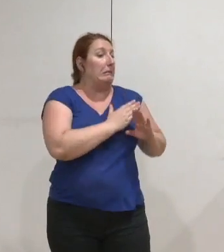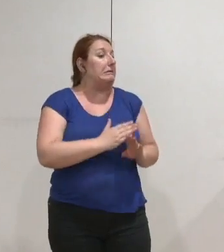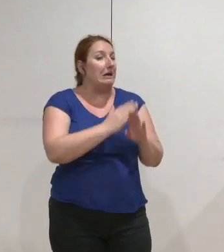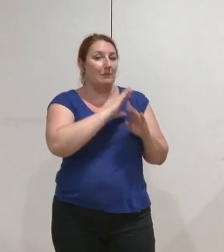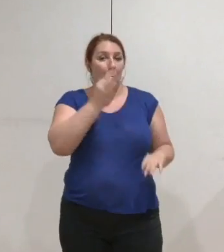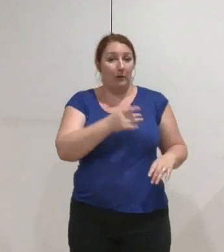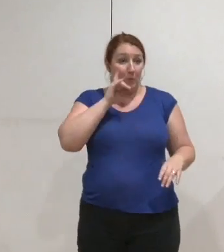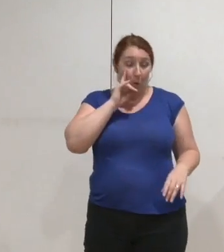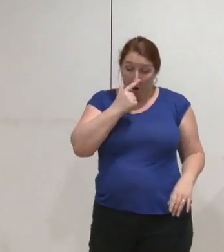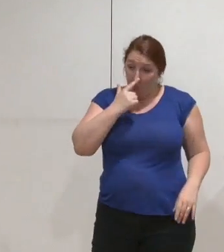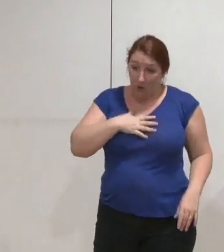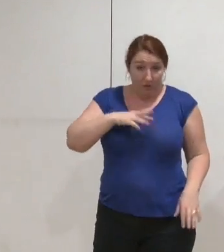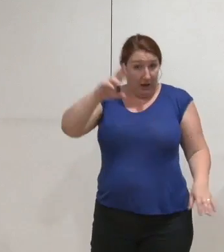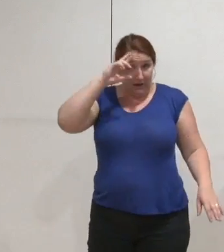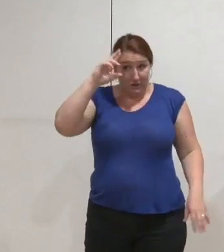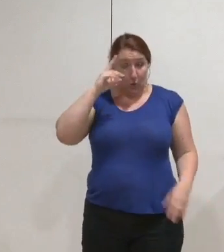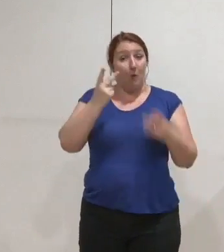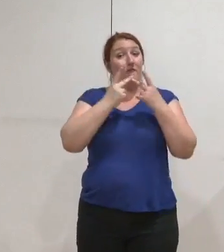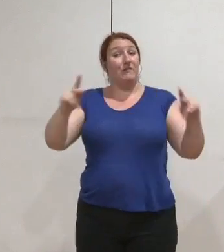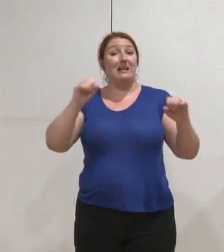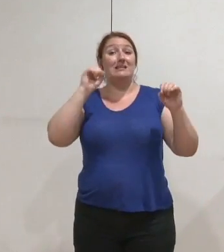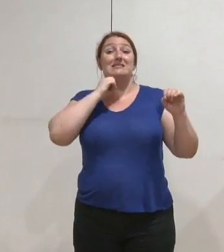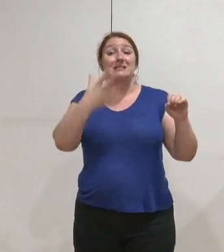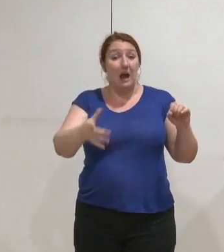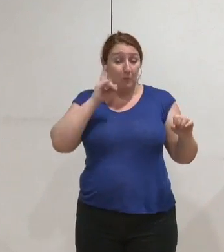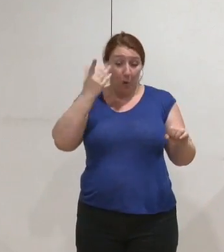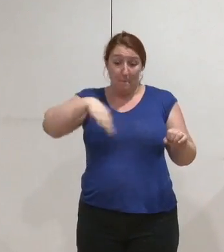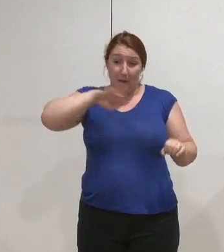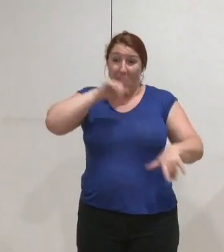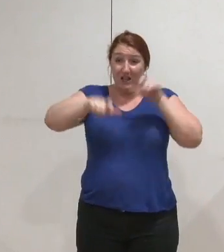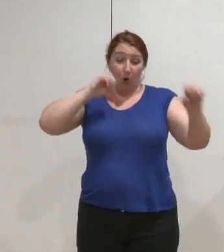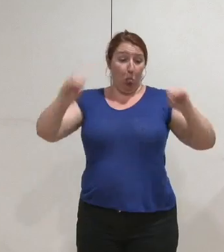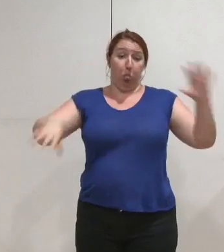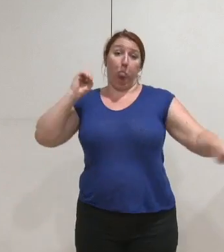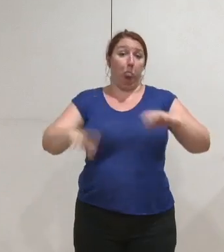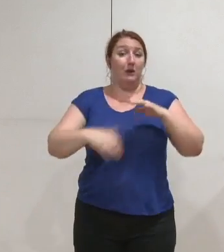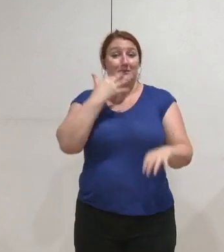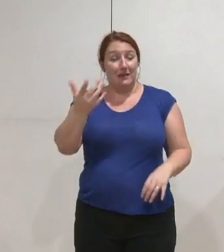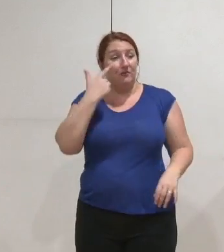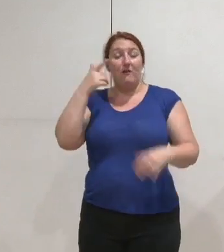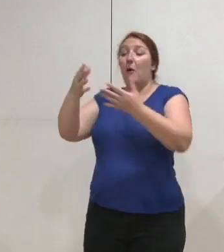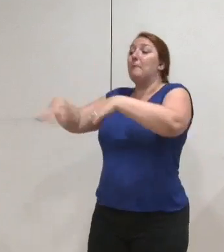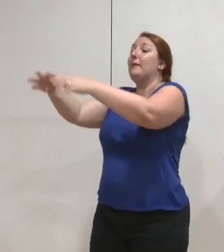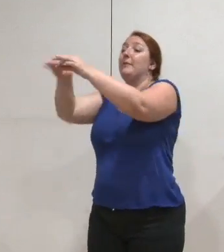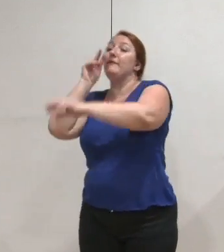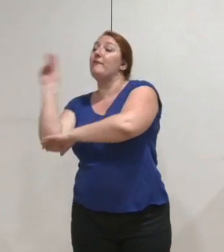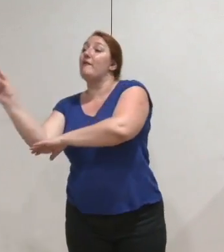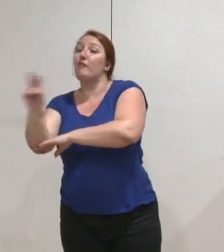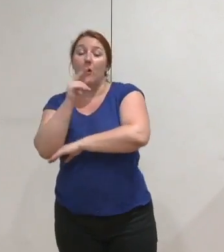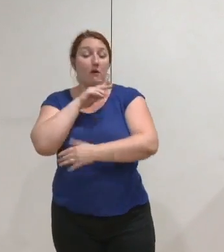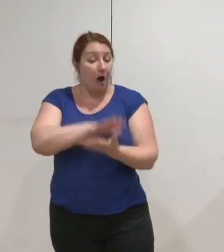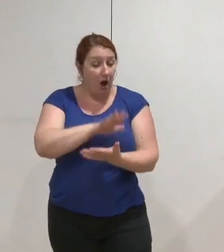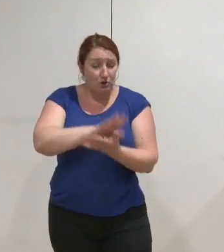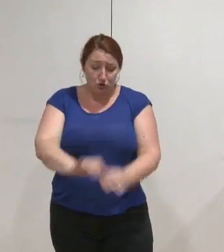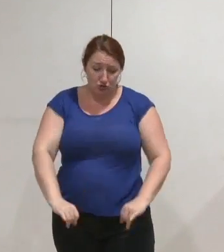je pense que vous avez raison si une ville est sale c'est d'abord parce qu'on la sal donc vous allez voir comment ça se passe dans ces pays-là et ben dès le plus jeune âge